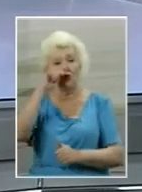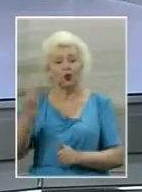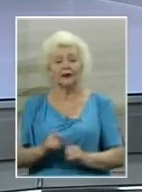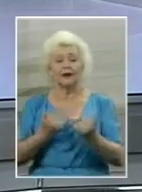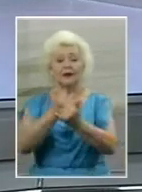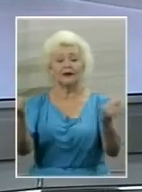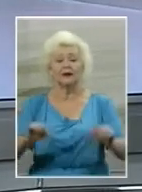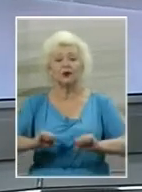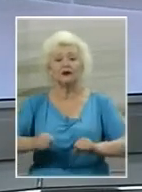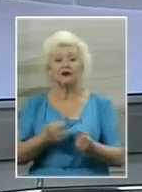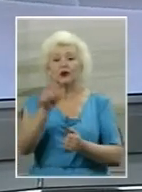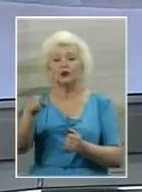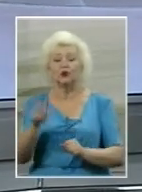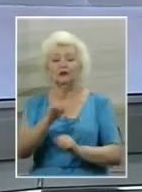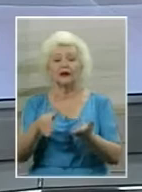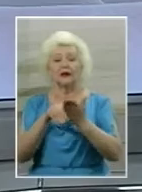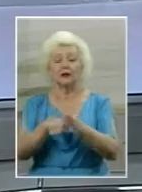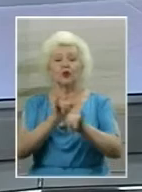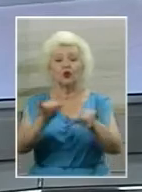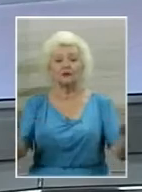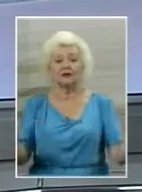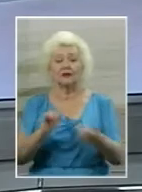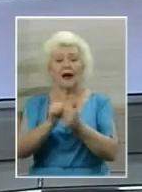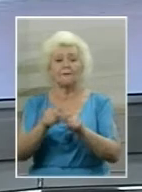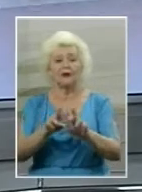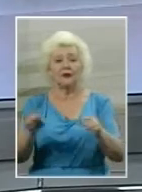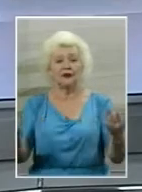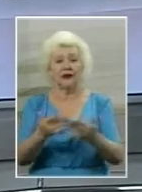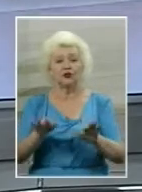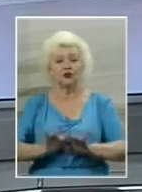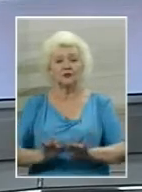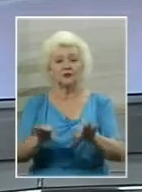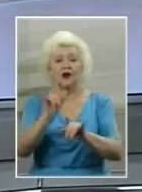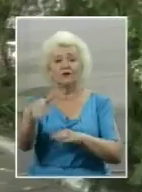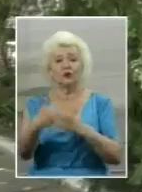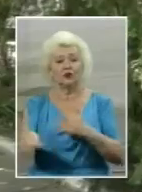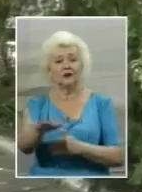нагородили друзів, які допомагають розвивати бібліотечну справу у Херсоні.